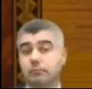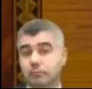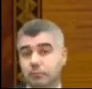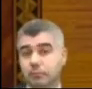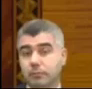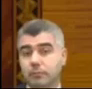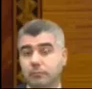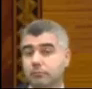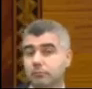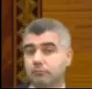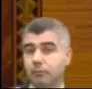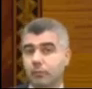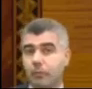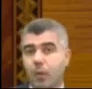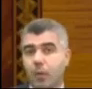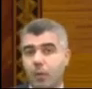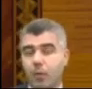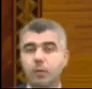نعم،